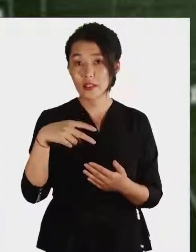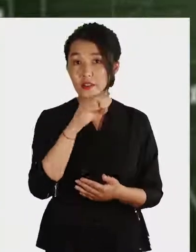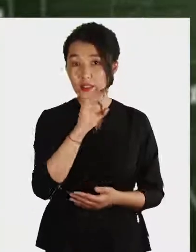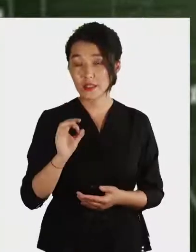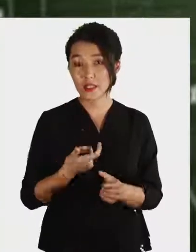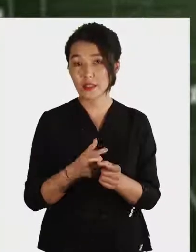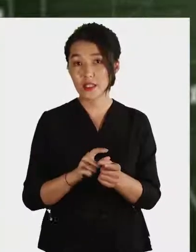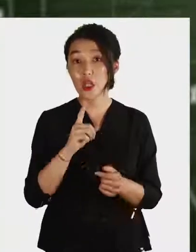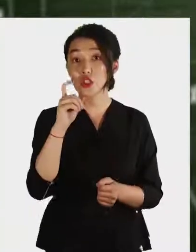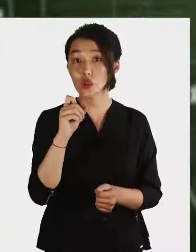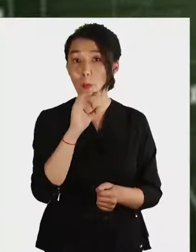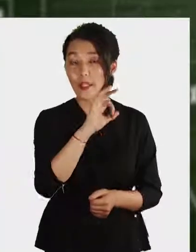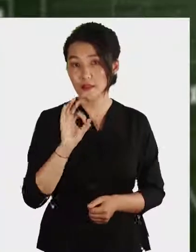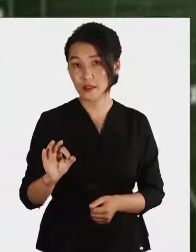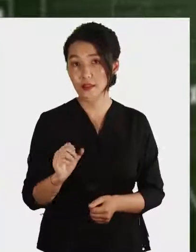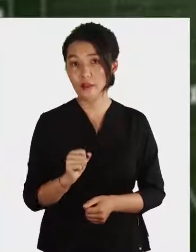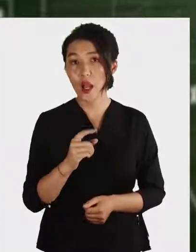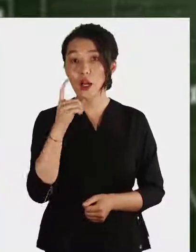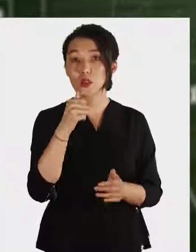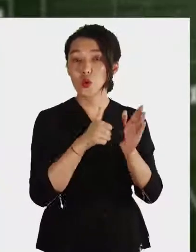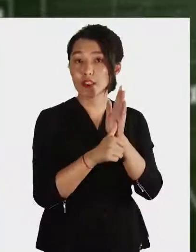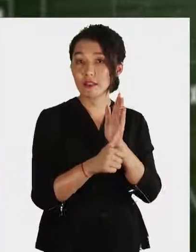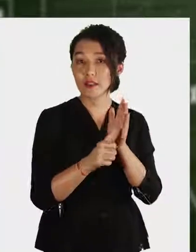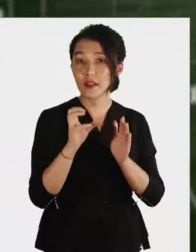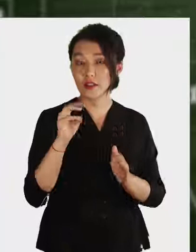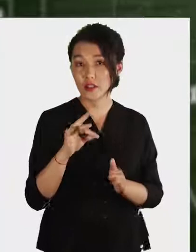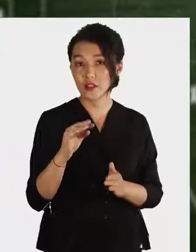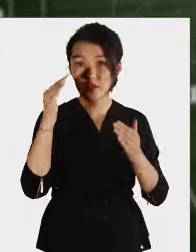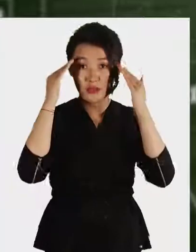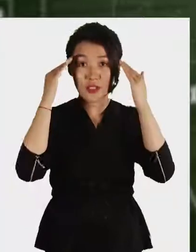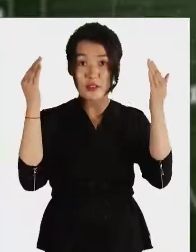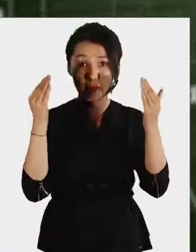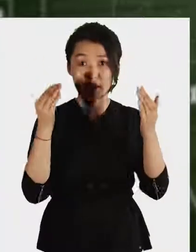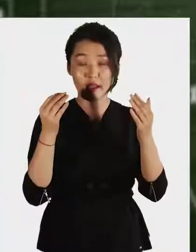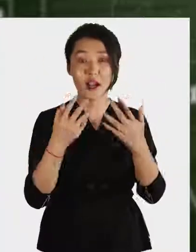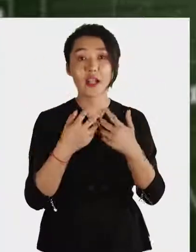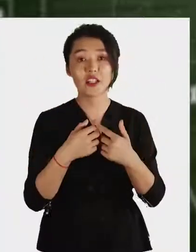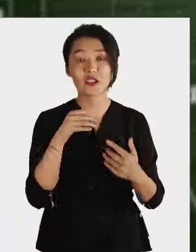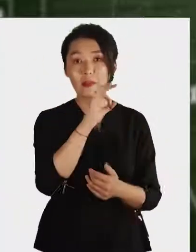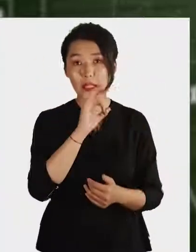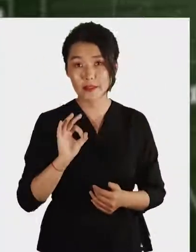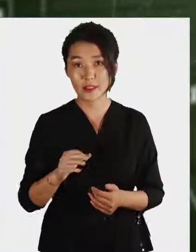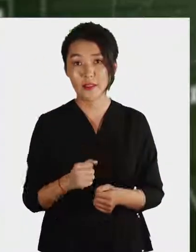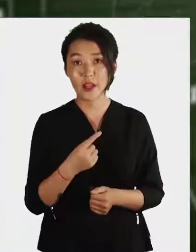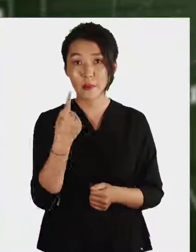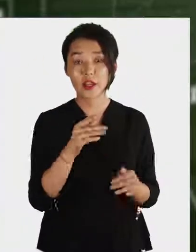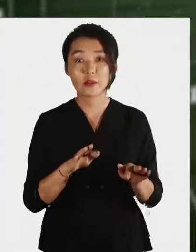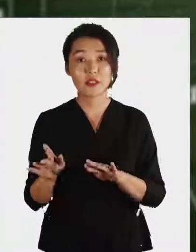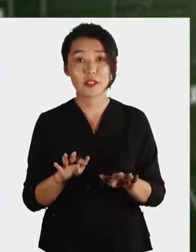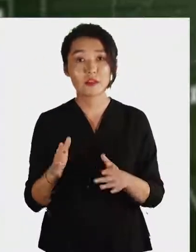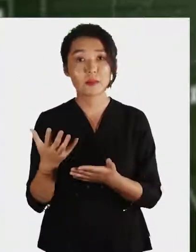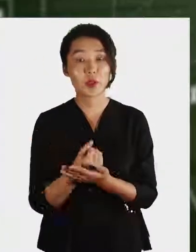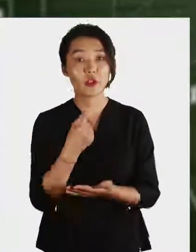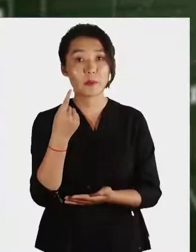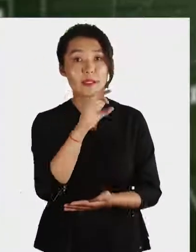это 100%, а 160 страниц – неизвестное количество процентов. Первым действием находим